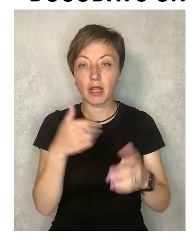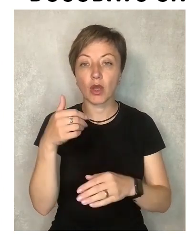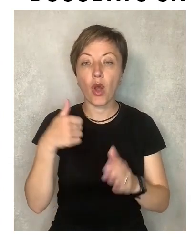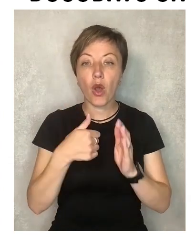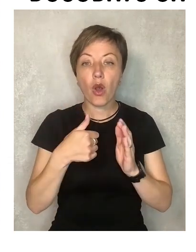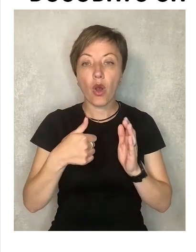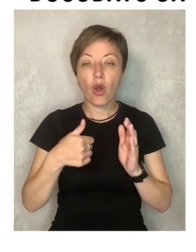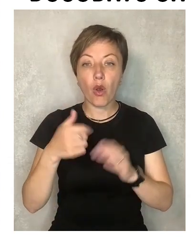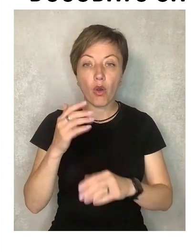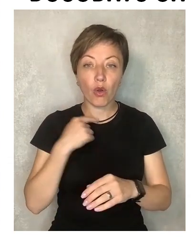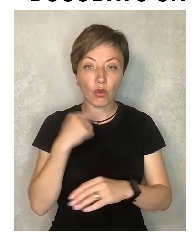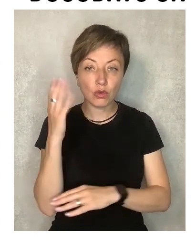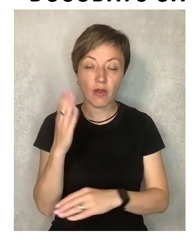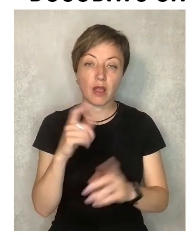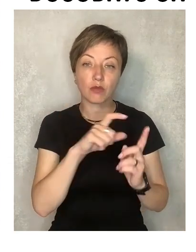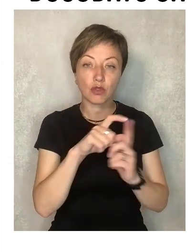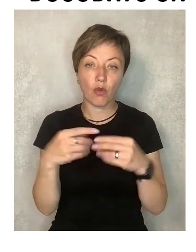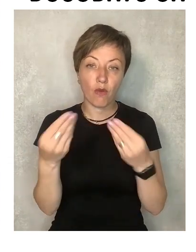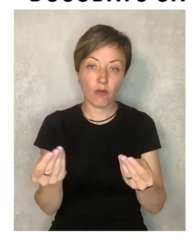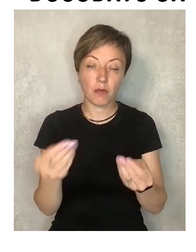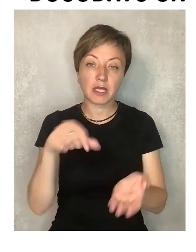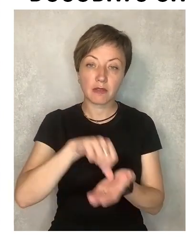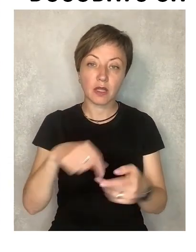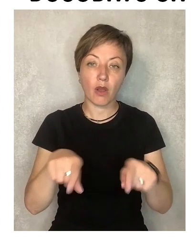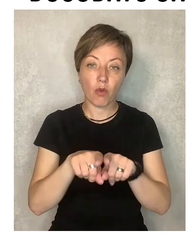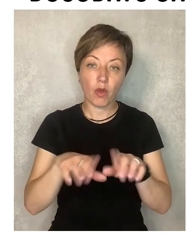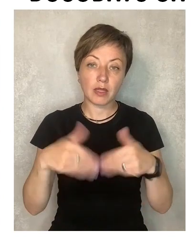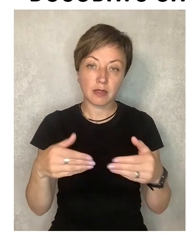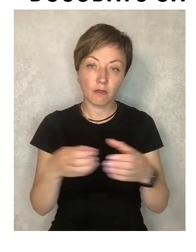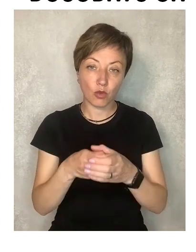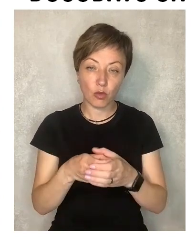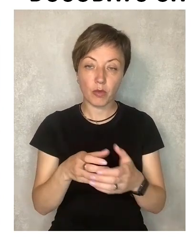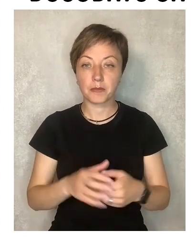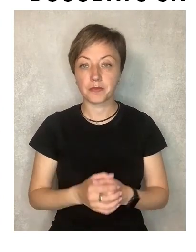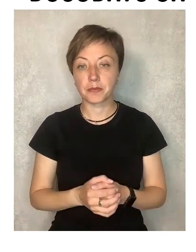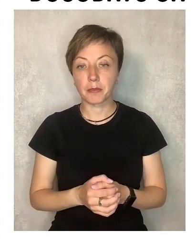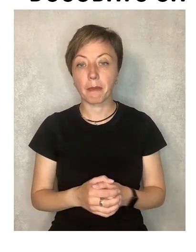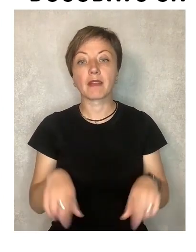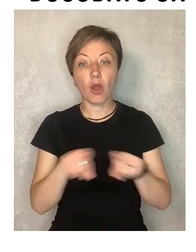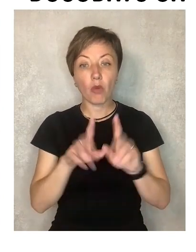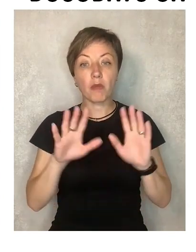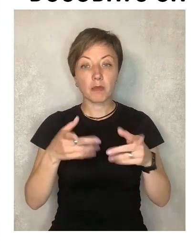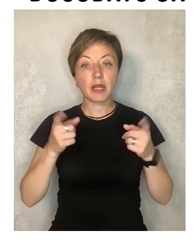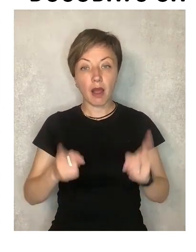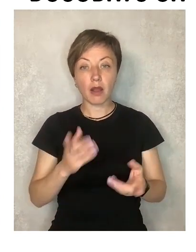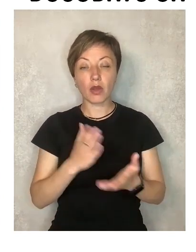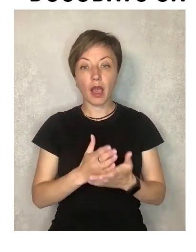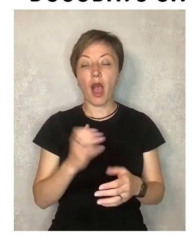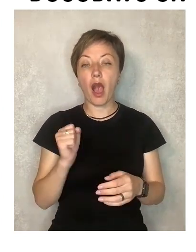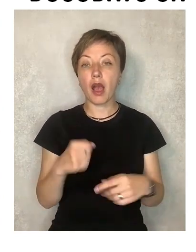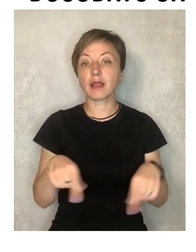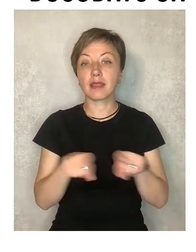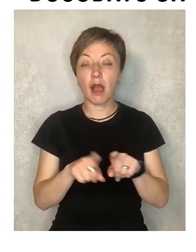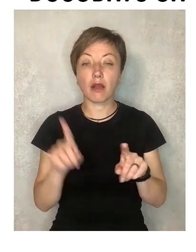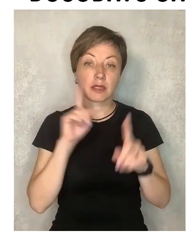от там представнику такої ініціативної групи чи комусь. От в такому випадку реально є. А так, щодо сесії,